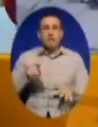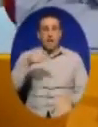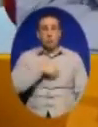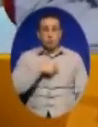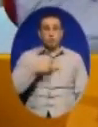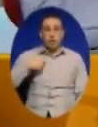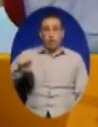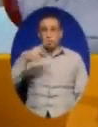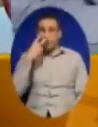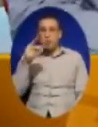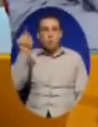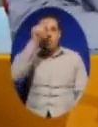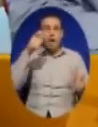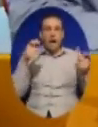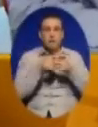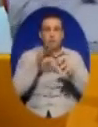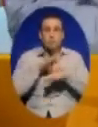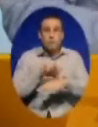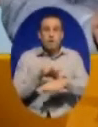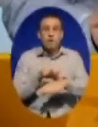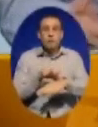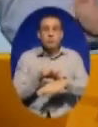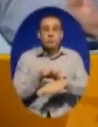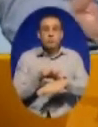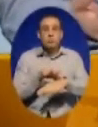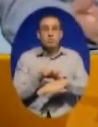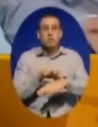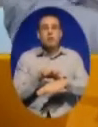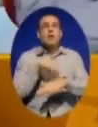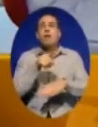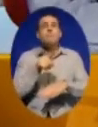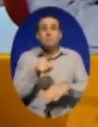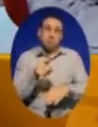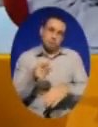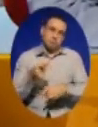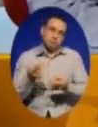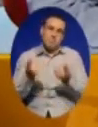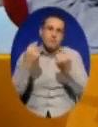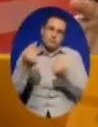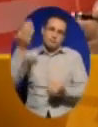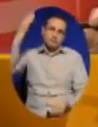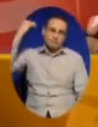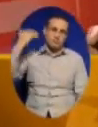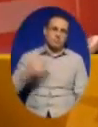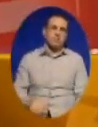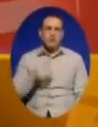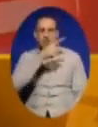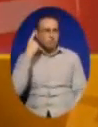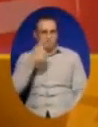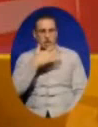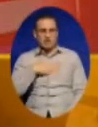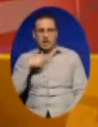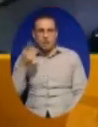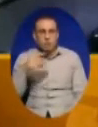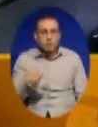האלה שאנחנו זיהינו אותן בחברות המובילות, כן. למשל, הם באו מאיזשהו מקום. כן, מורי, רצית לה, אתה נשמע לי כאחד שרצה להגיד עוד משפט.